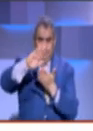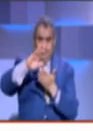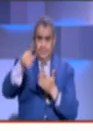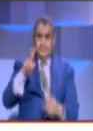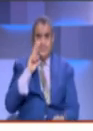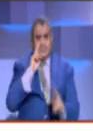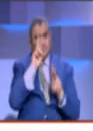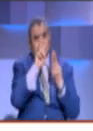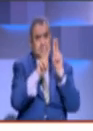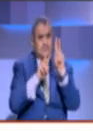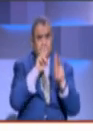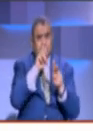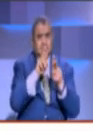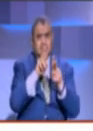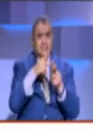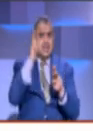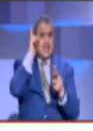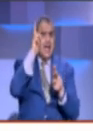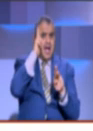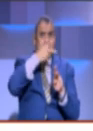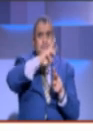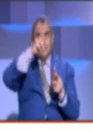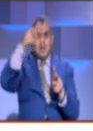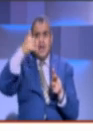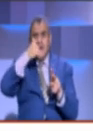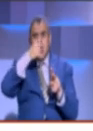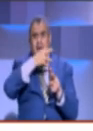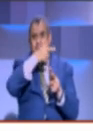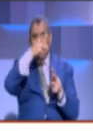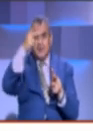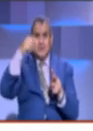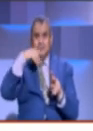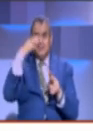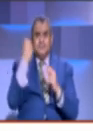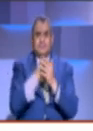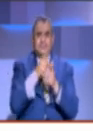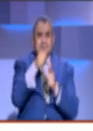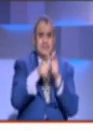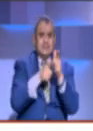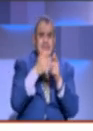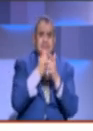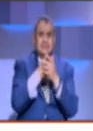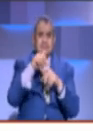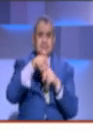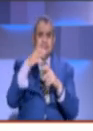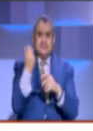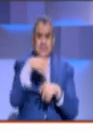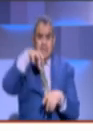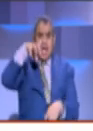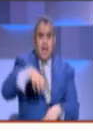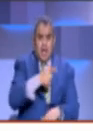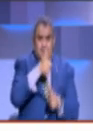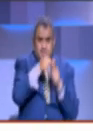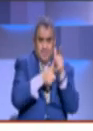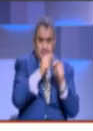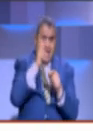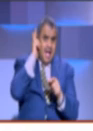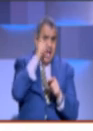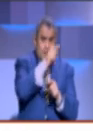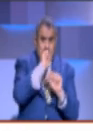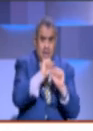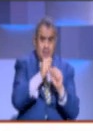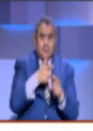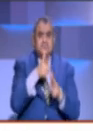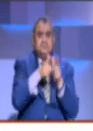كل الإخباريات العربية، القنوات الخارجية كانت بتنقل الصور عن قناة إكسترا نيوز. صحيح. ببساطة شديدة. هذا